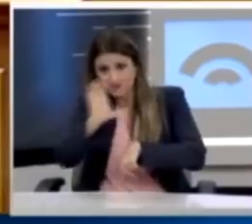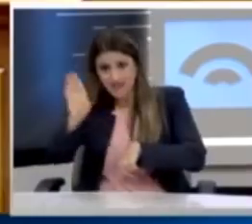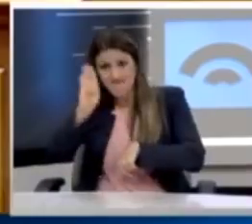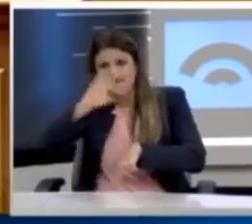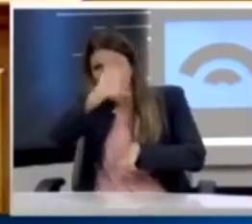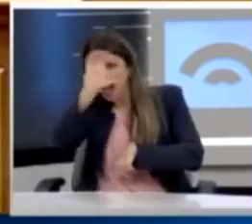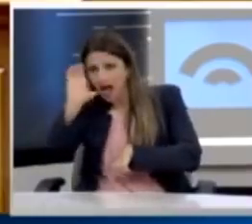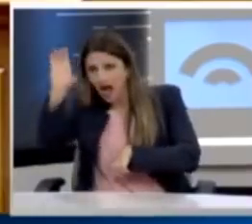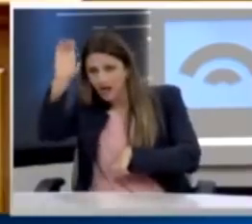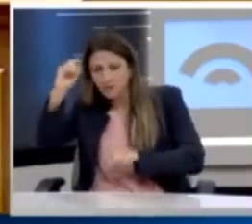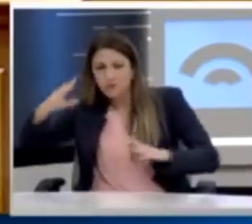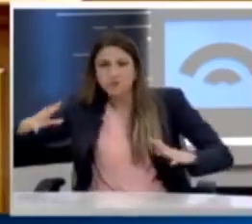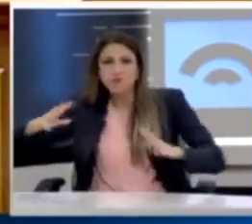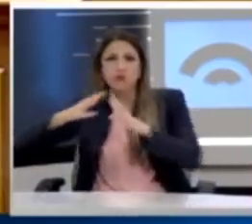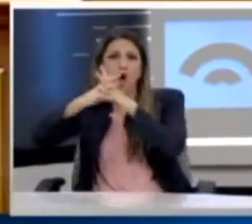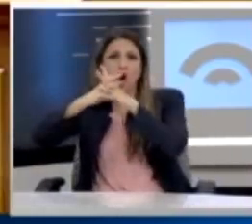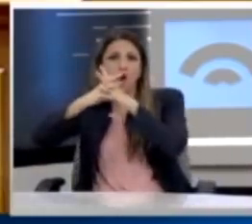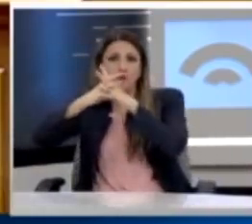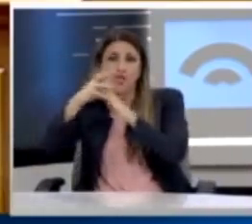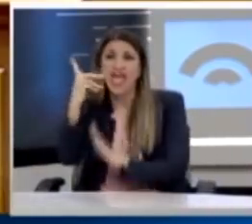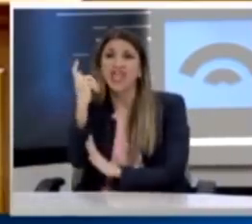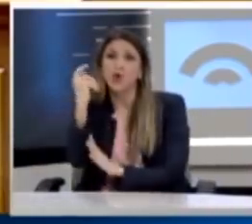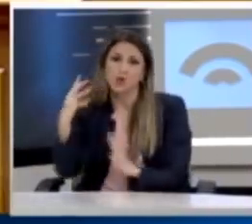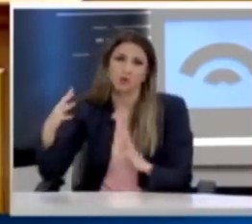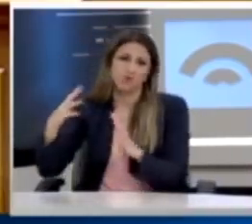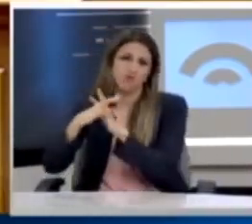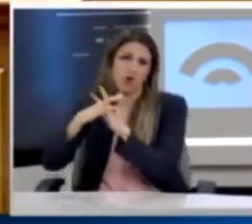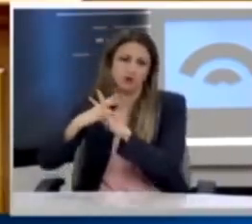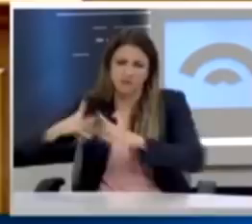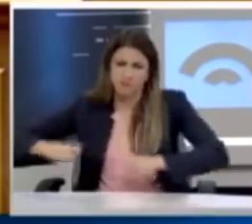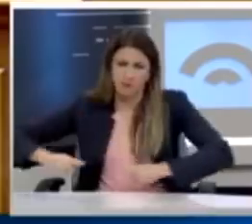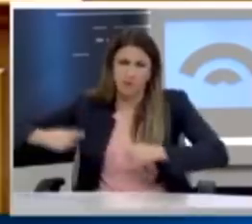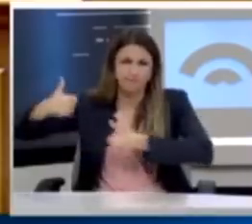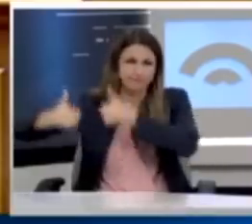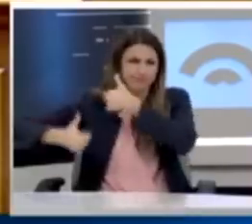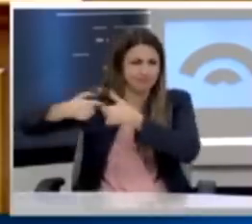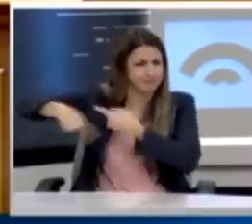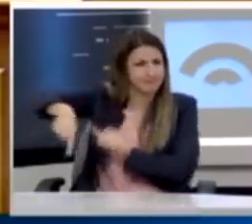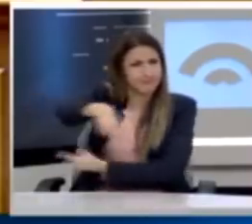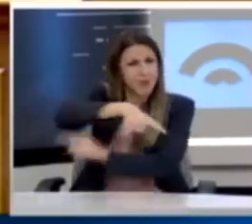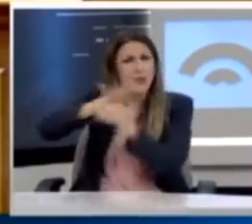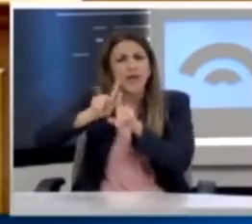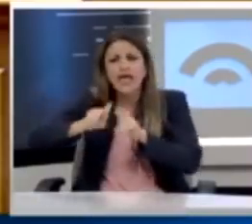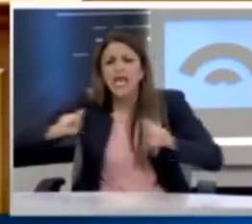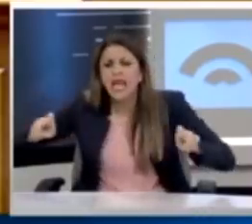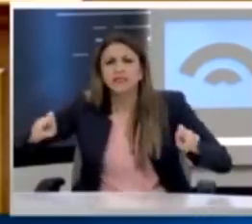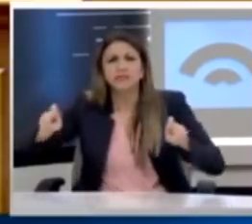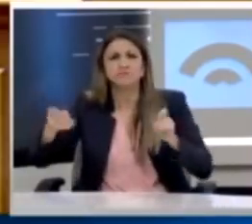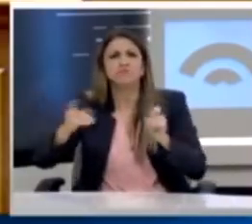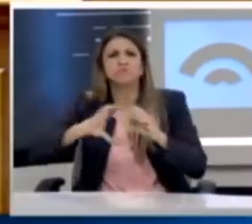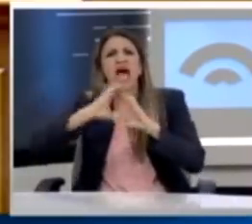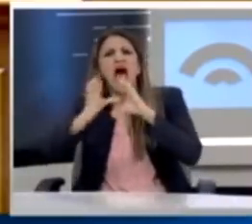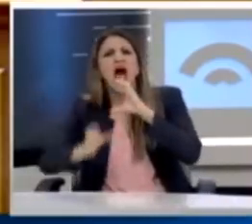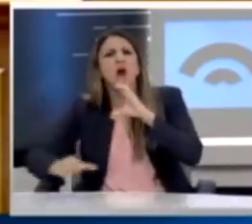εξέλιξη ένας μεγάλος πόλεμος, οικονομικός πόλεμος για τις αγορές, τις πρώτες ύλες, τους αγωγούς,